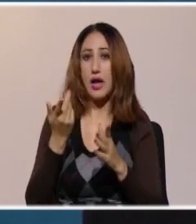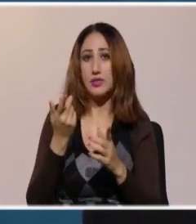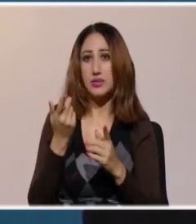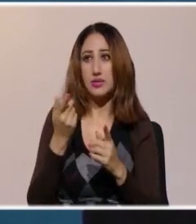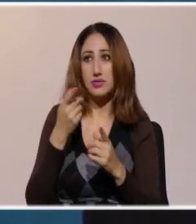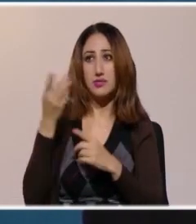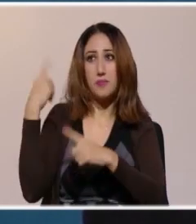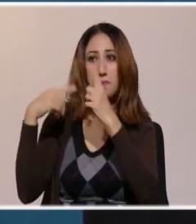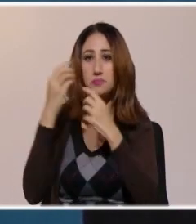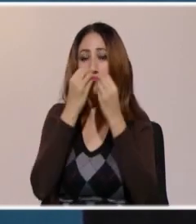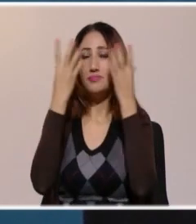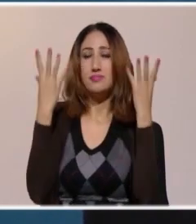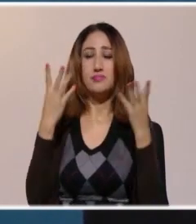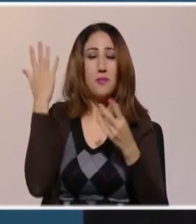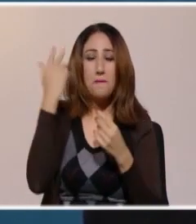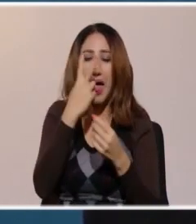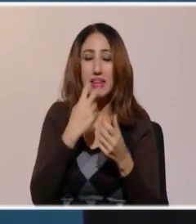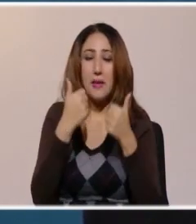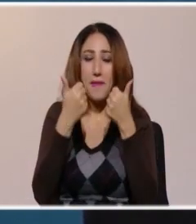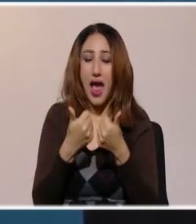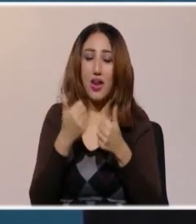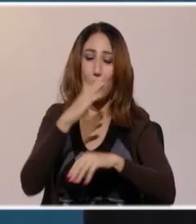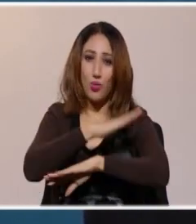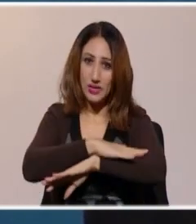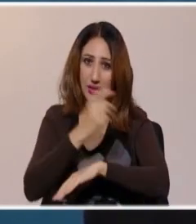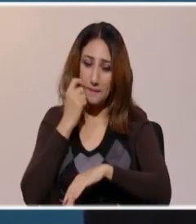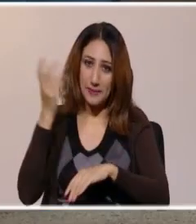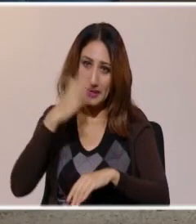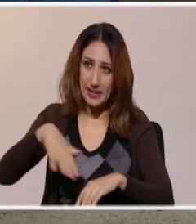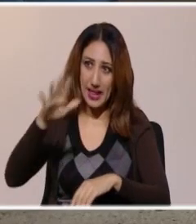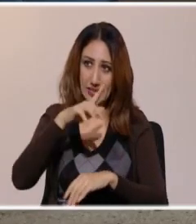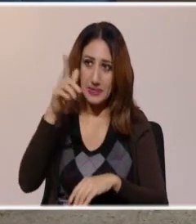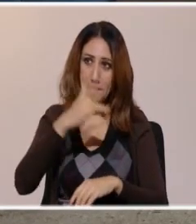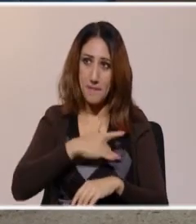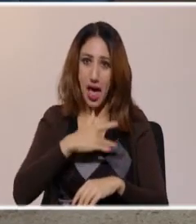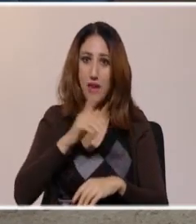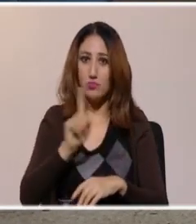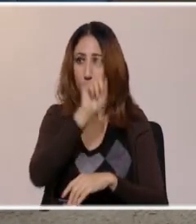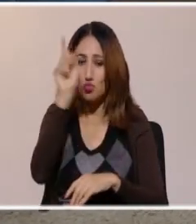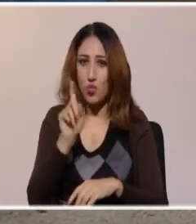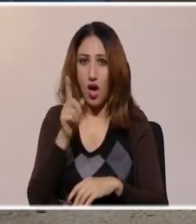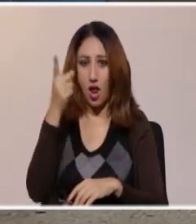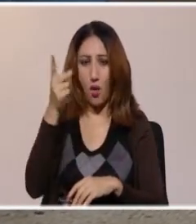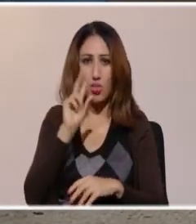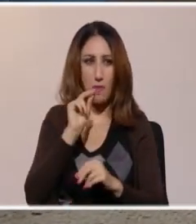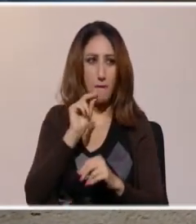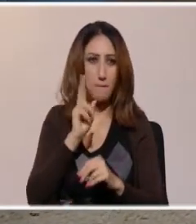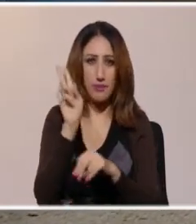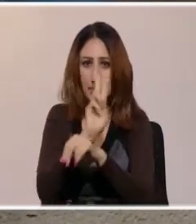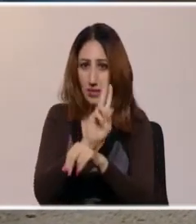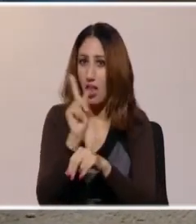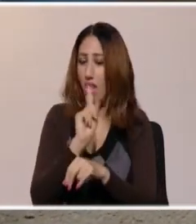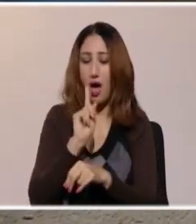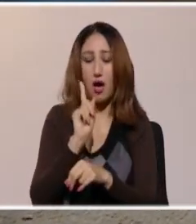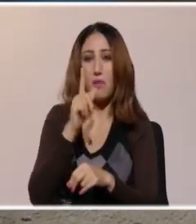عطرة زي ما بيقولوا. بيحترم الناس كلها وبيسأل ومن قلبه، مش بيصطنع. يعني أنا عاشرته